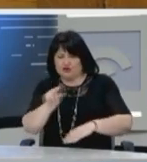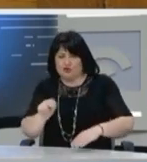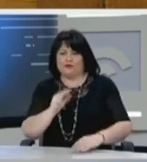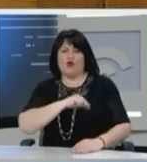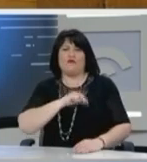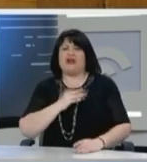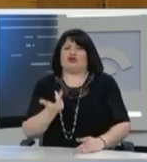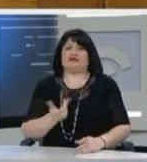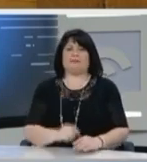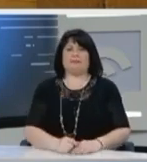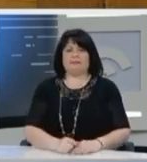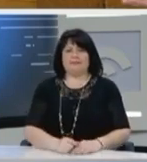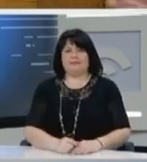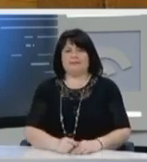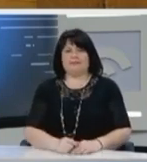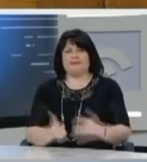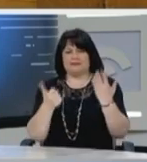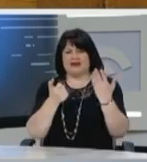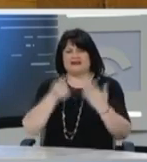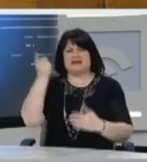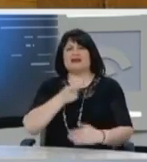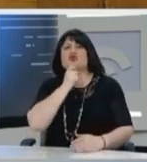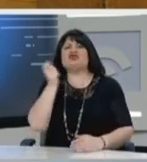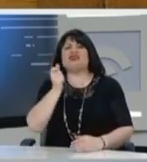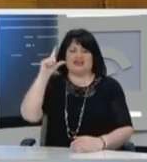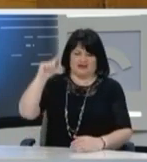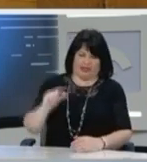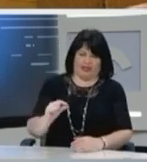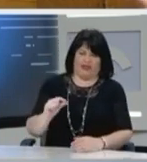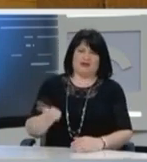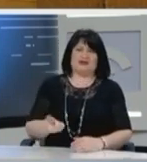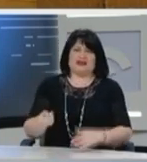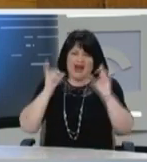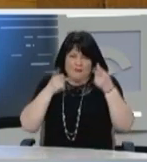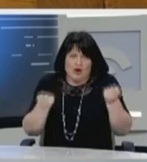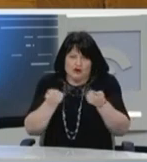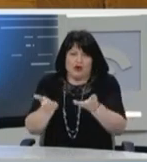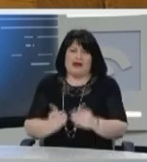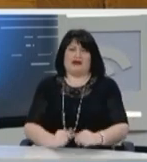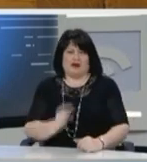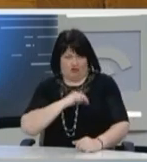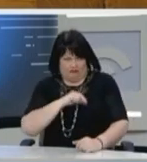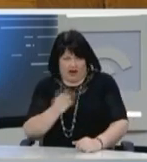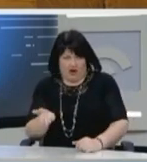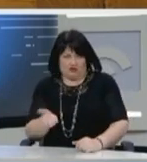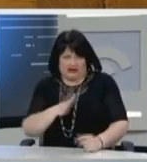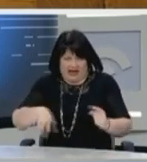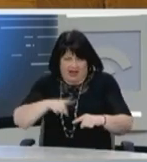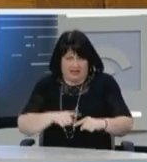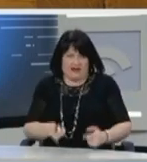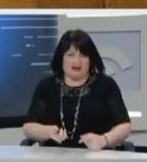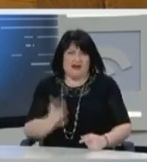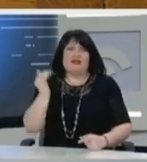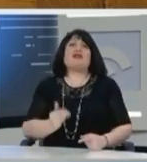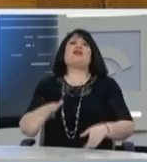τι ωφελήθηκε η Ελλάδα, που κατεβάσατε 60% της συντάξης του κόσμου. Από τη Νέα Δημοκρατία, αυτό ωφελήθηκε η Ελλάδα. Ή